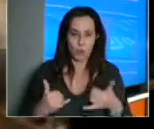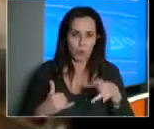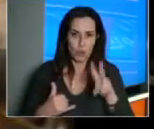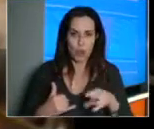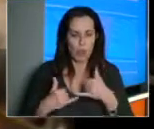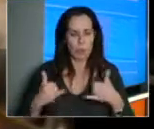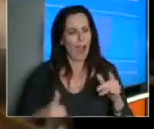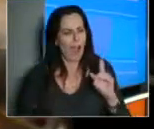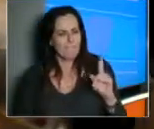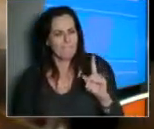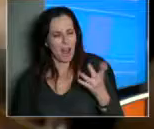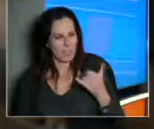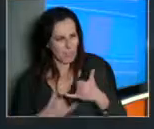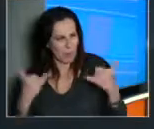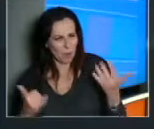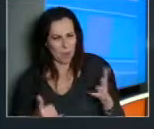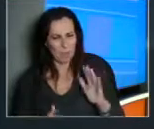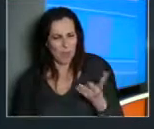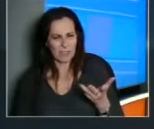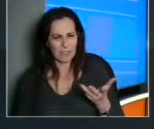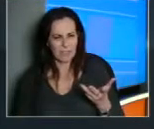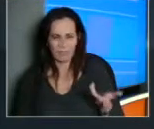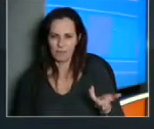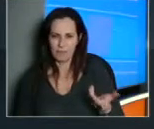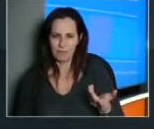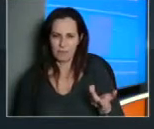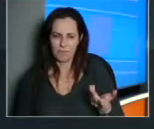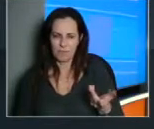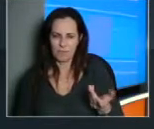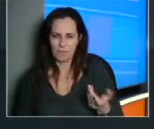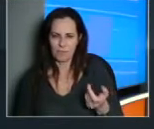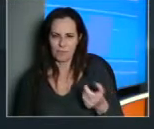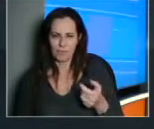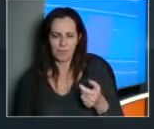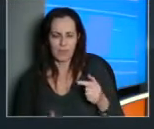את ההתפתחות. אבל מה זה יש התפתחות? בתוך החברה החרדית. תקשיב, הרי הרב ליצמן,